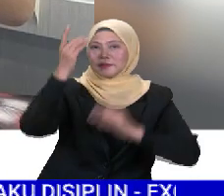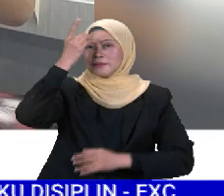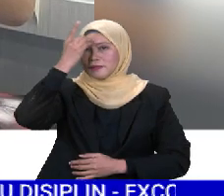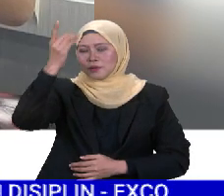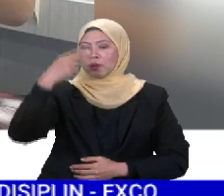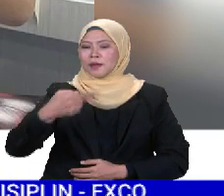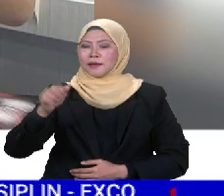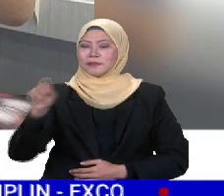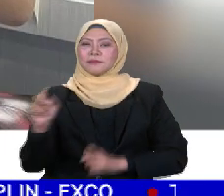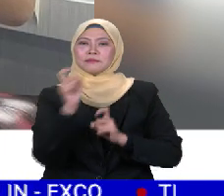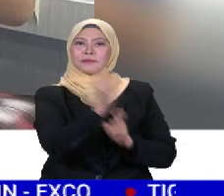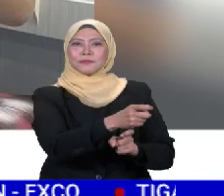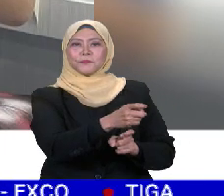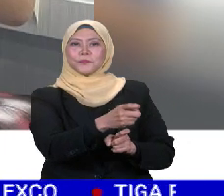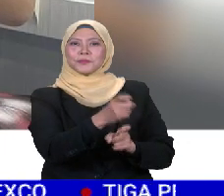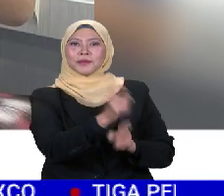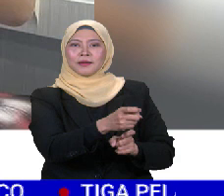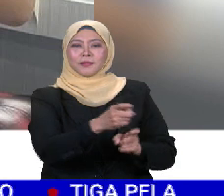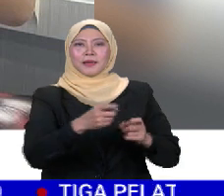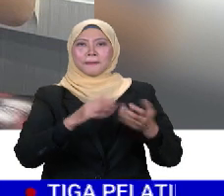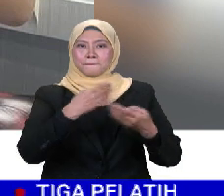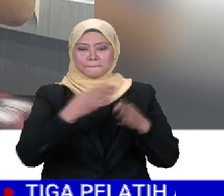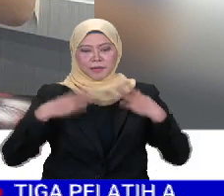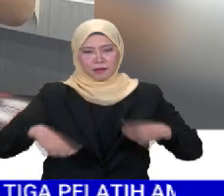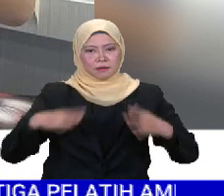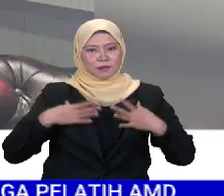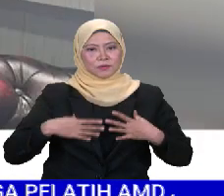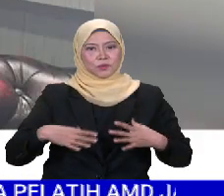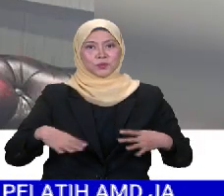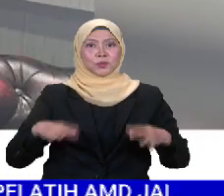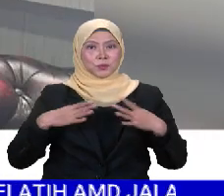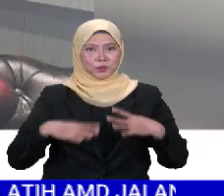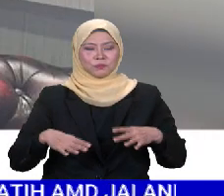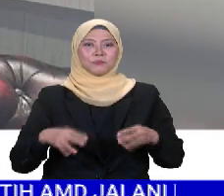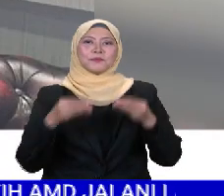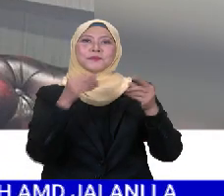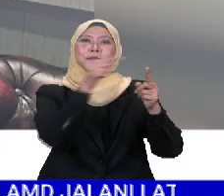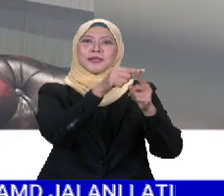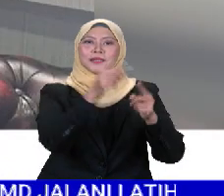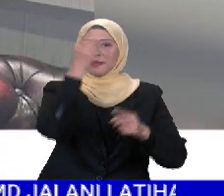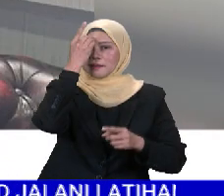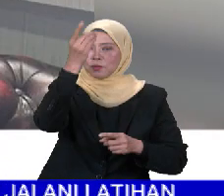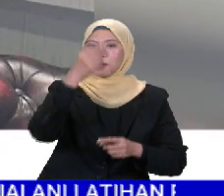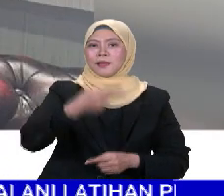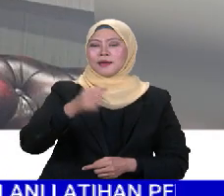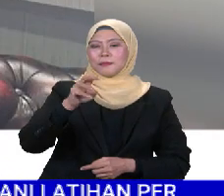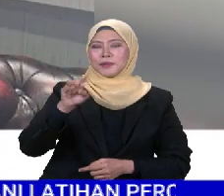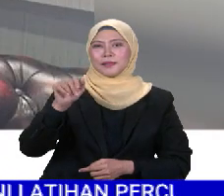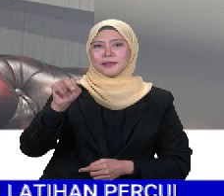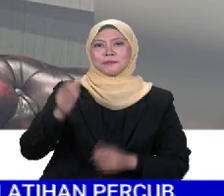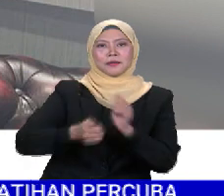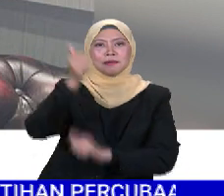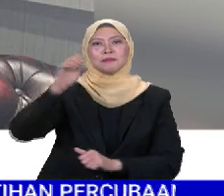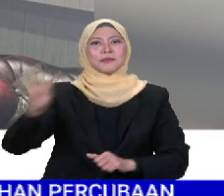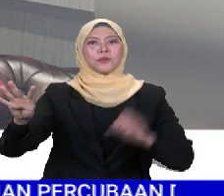Hasan turut menghadiahkan cendramata berbentuk jursi inspirasinya ke kepada Datuk Hamidin selepas menang empat